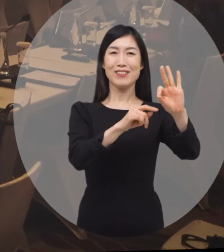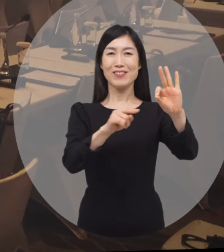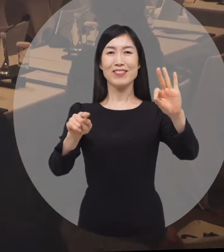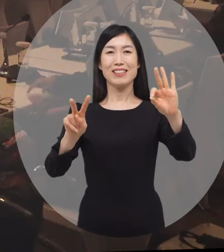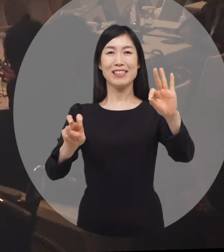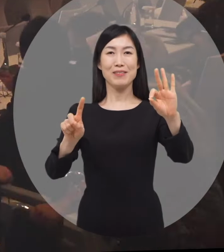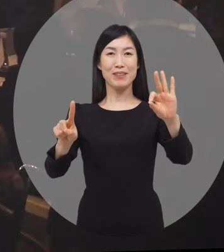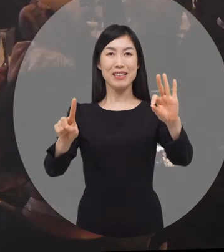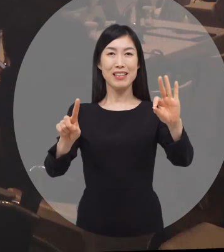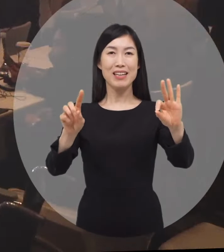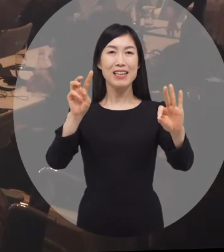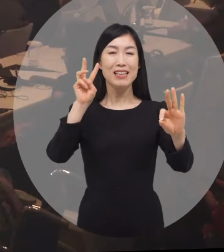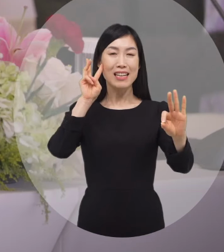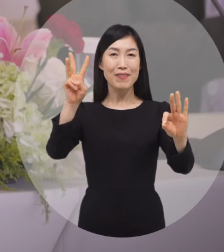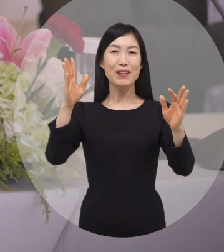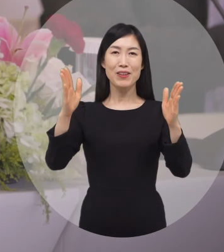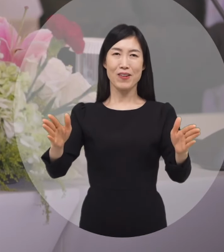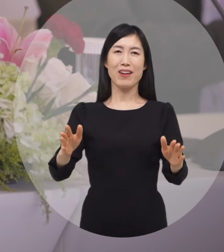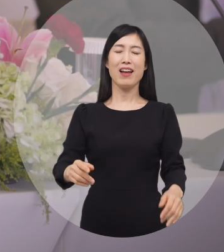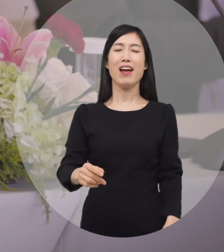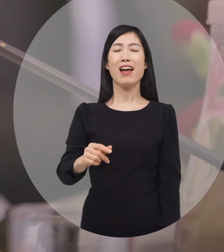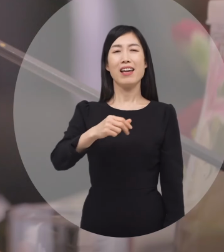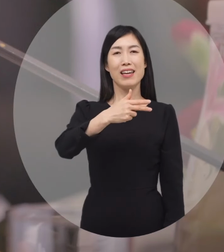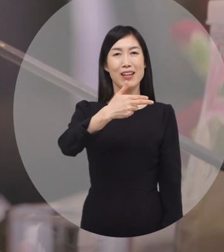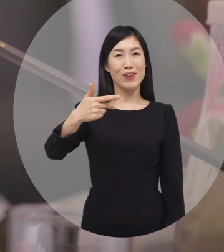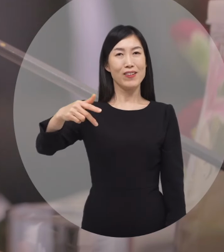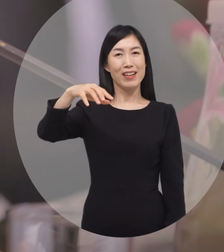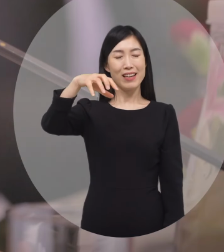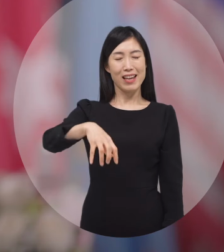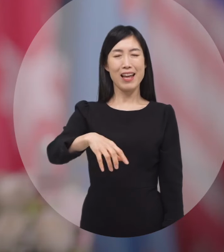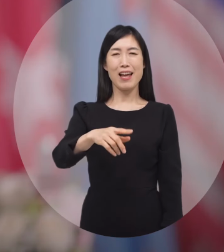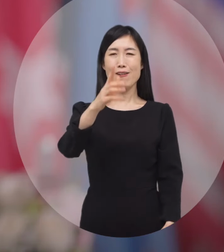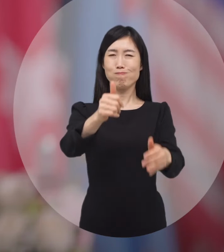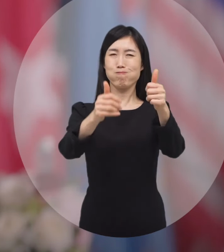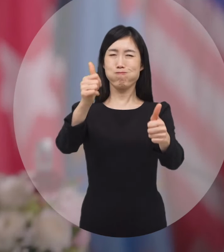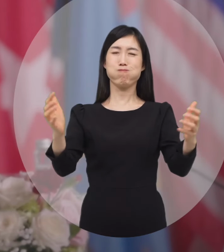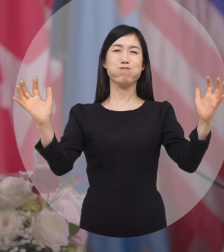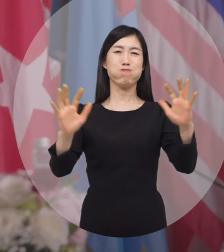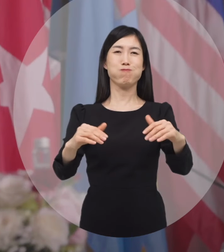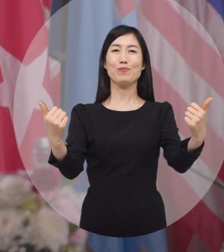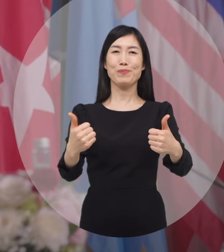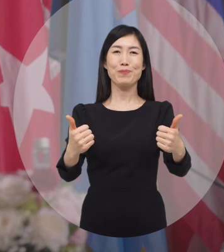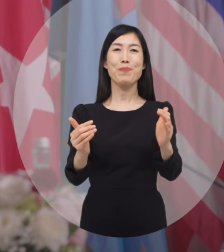간 고위급 회의가 인도네시아 자카르타에서 진행되었습니다.